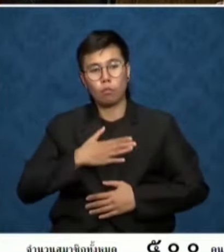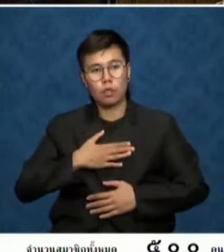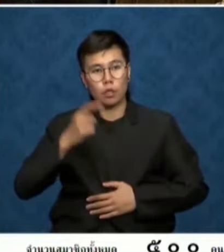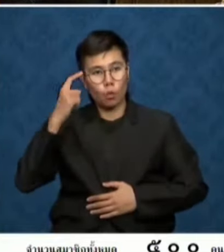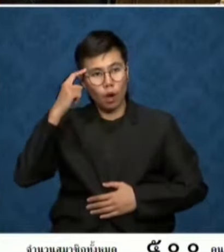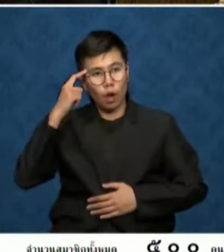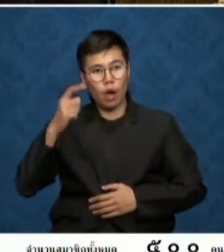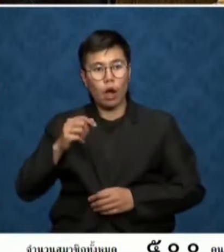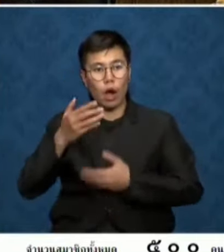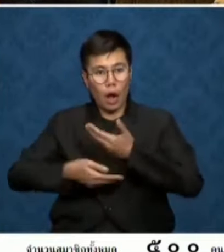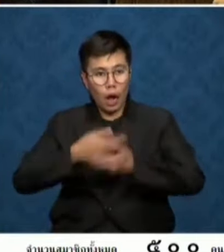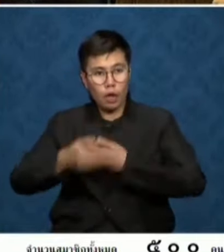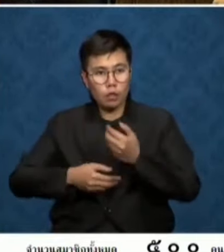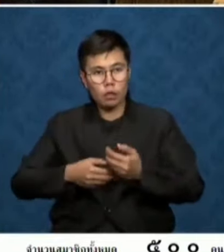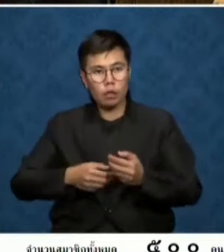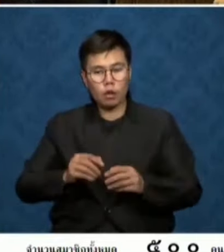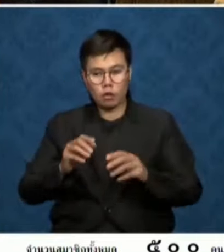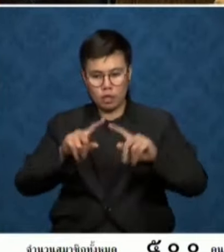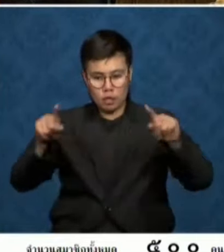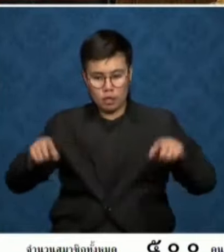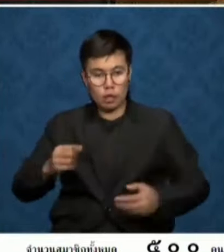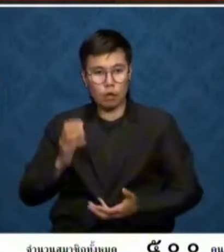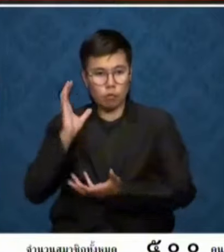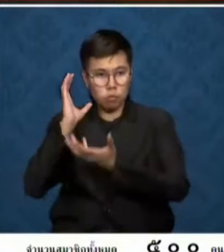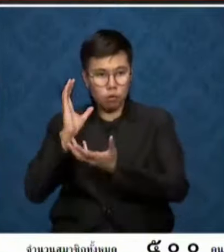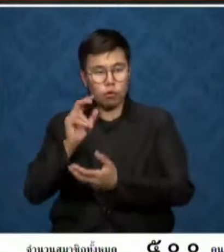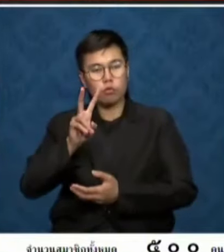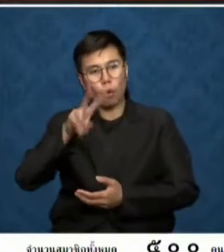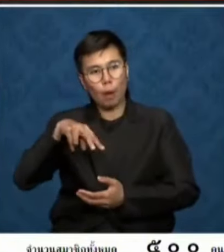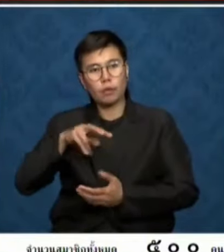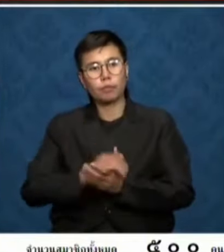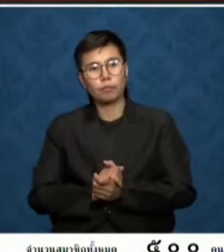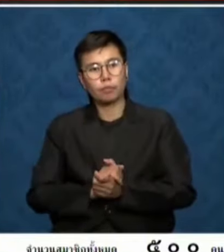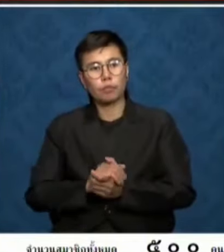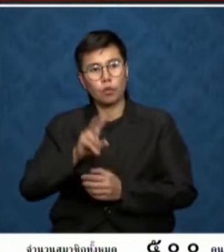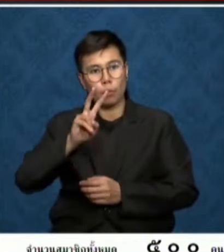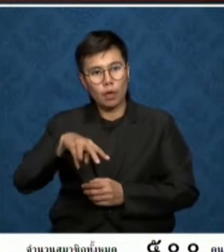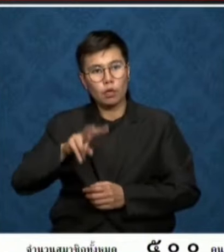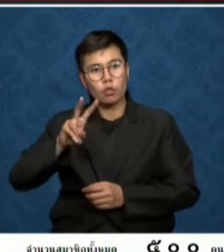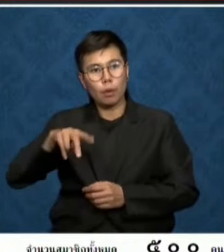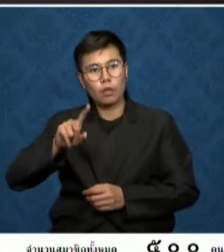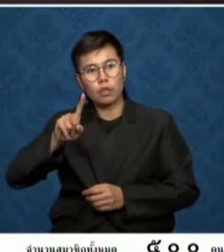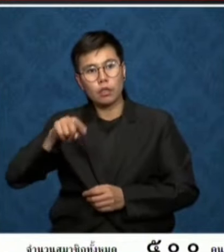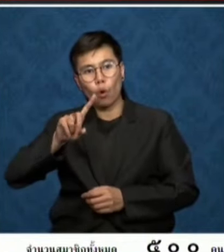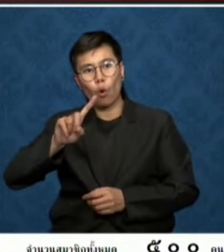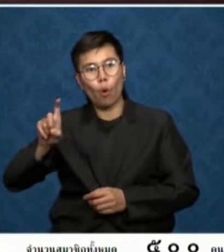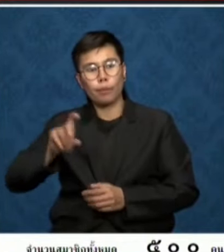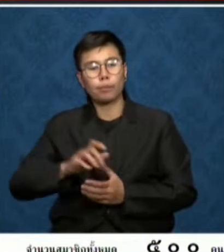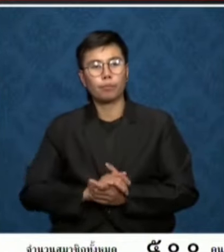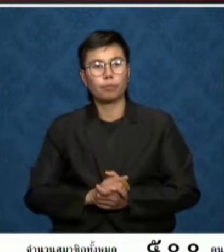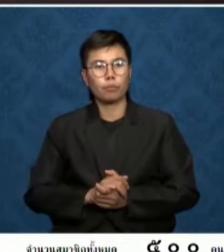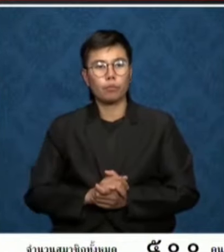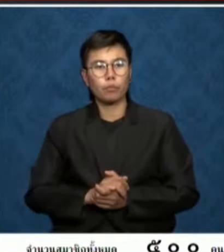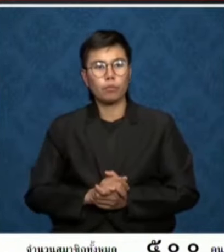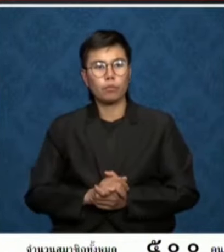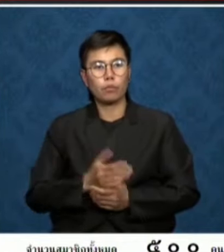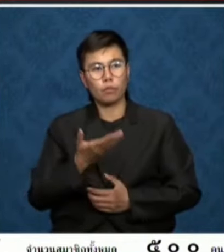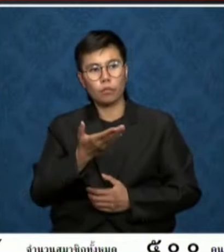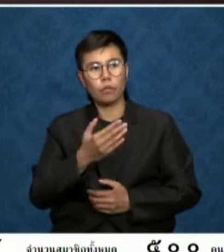ต้อง 2,000 ขึ้นไปแน่นอนนะครับเพราะว่าตอนนี้ข้าวขาวก็กระสอบละ 2,000 2,001 อยู่แล้วครับขอเสียงนิดน